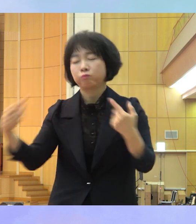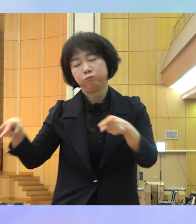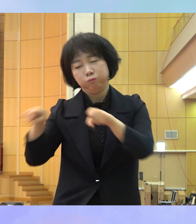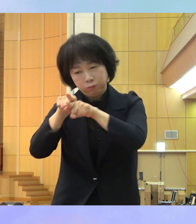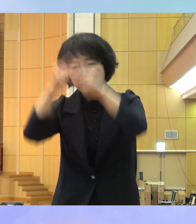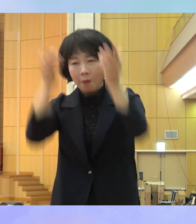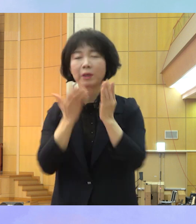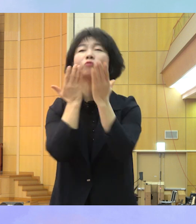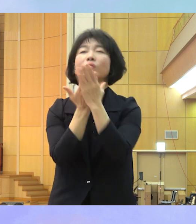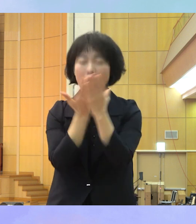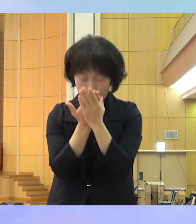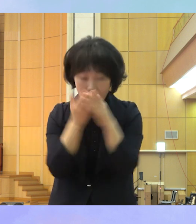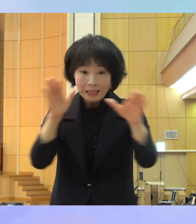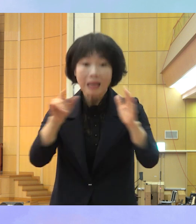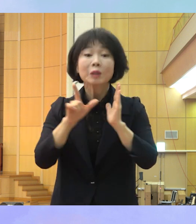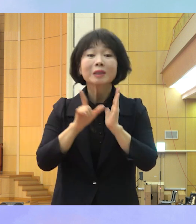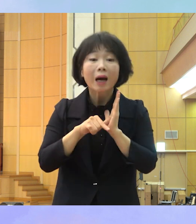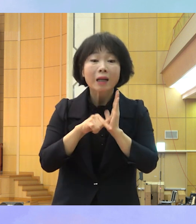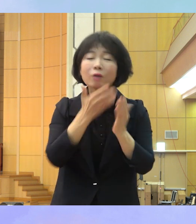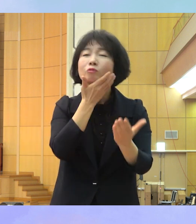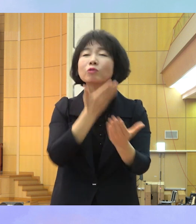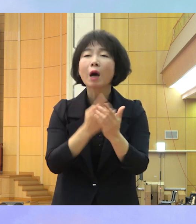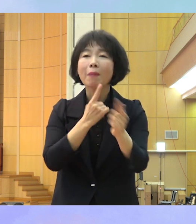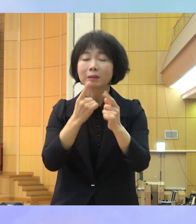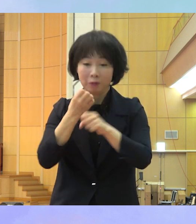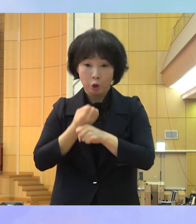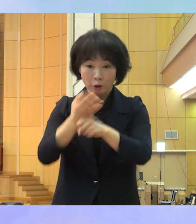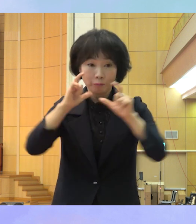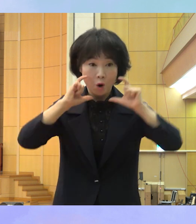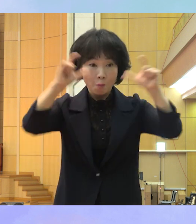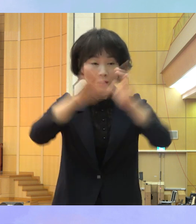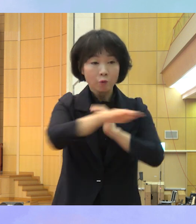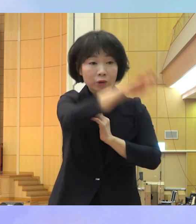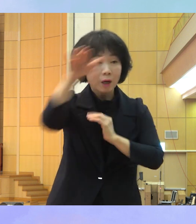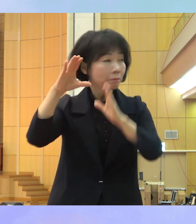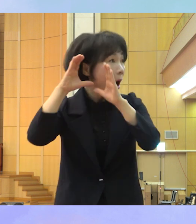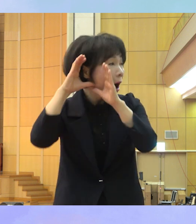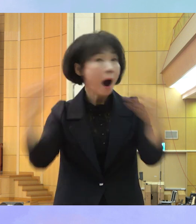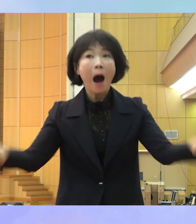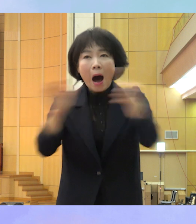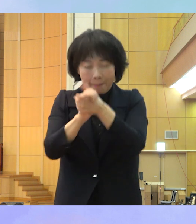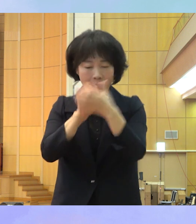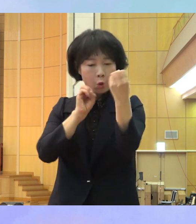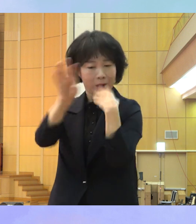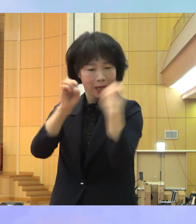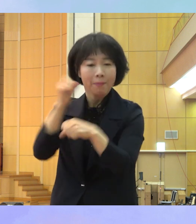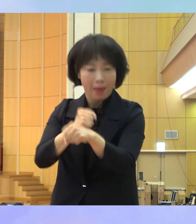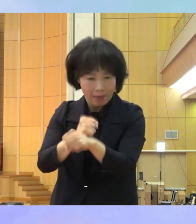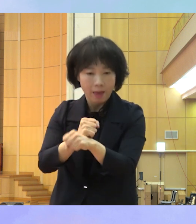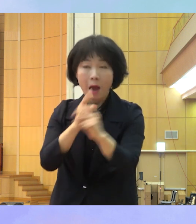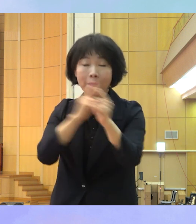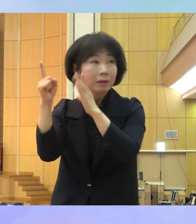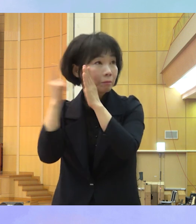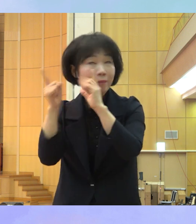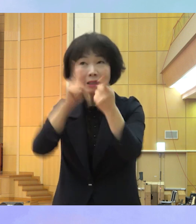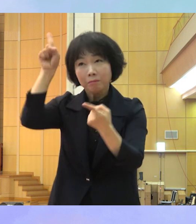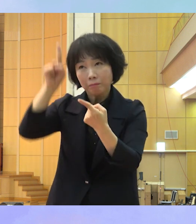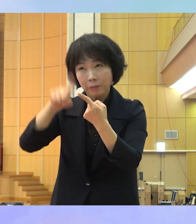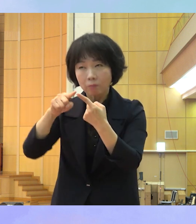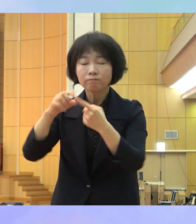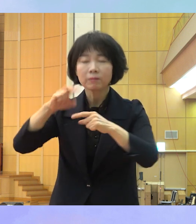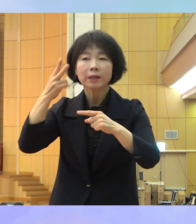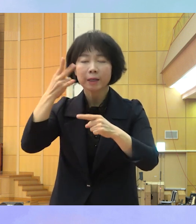함께하여 주시옵소서. 이 시간도 귀한 말씀 주실 때 저희들은 아멘으로 하답하고 그 말씀대로